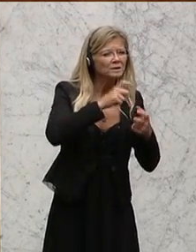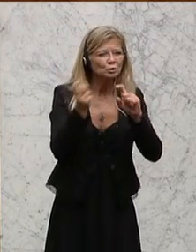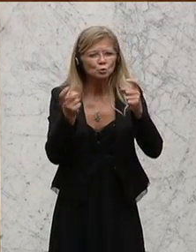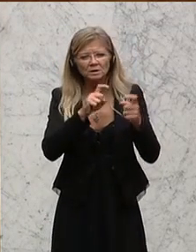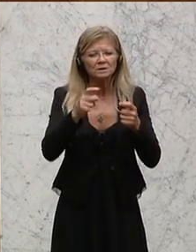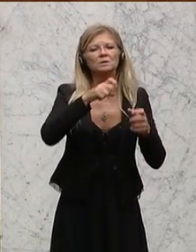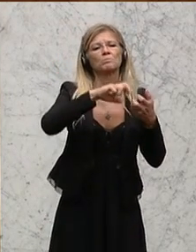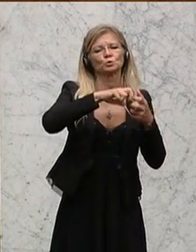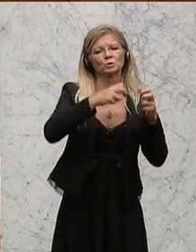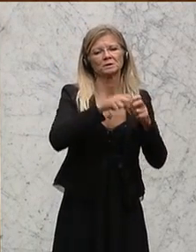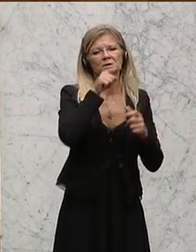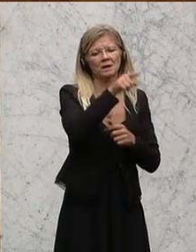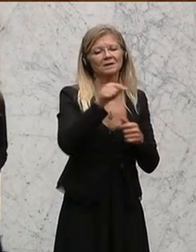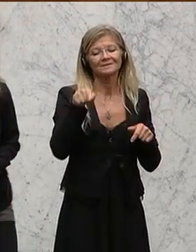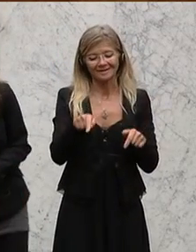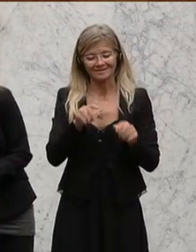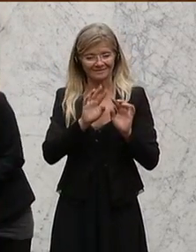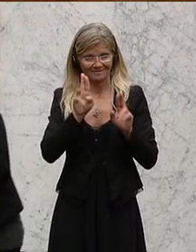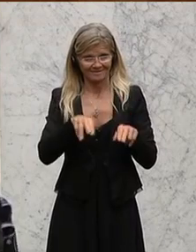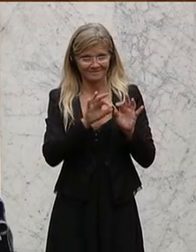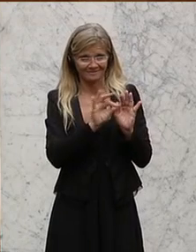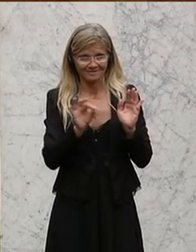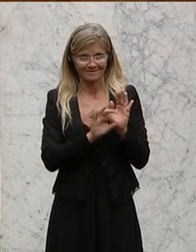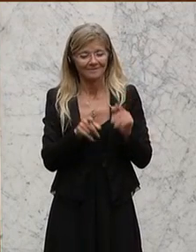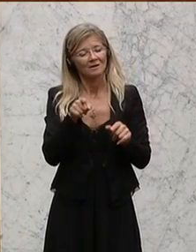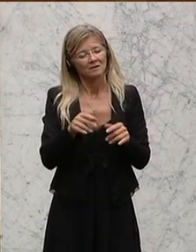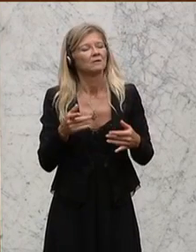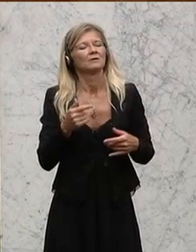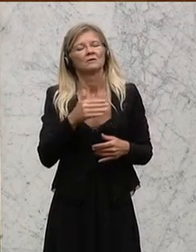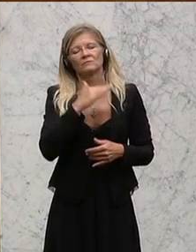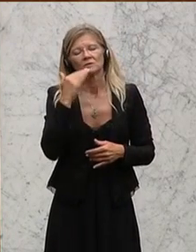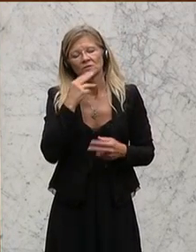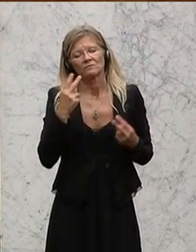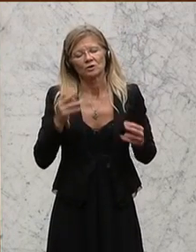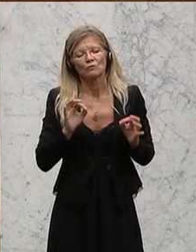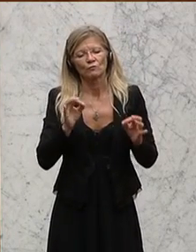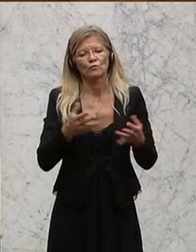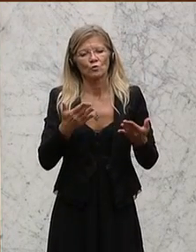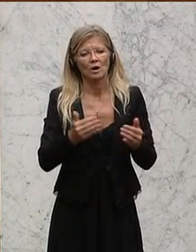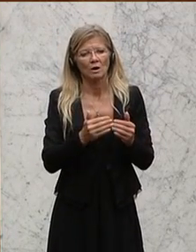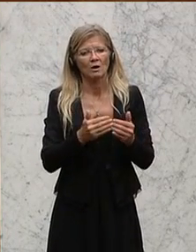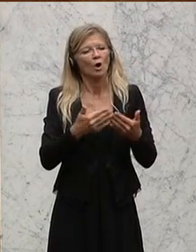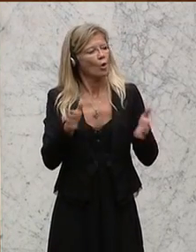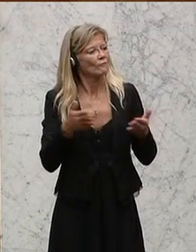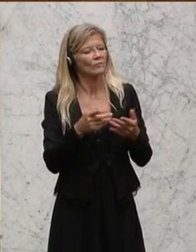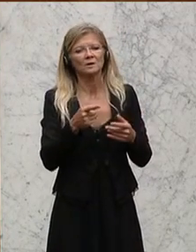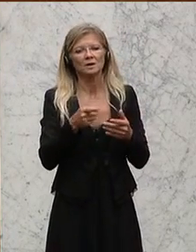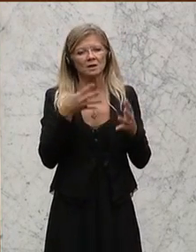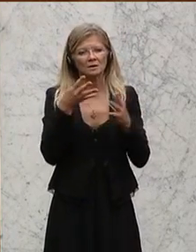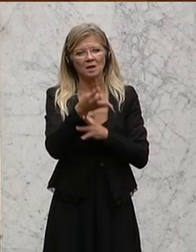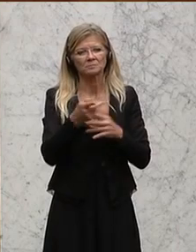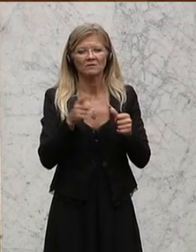wird. Diese Richtlinie würde wesentlich zur Erhöhung der öffentlichen Transparenz bei der Zahlung von Ertragssteuern